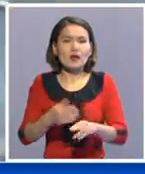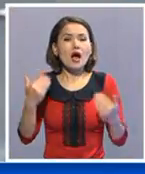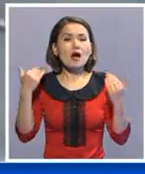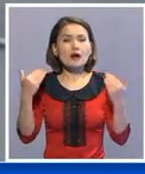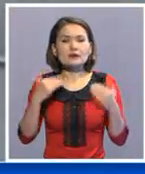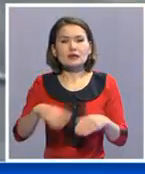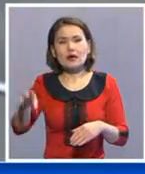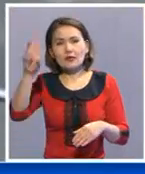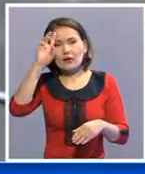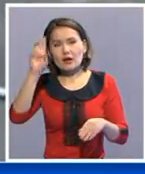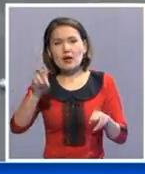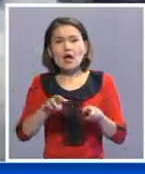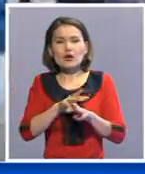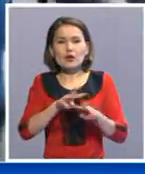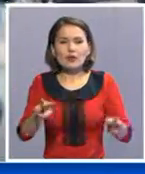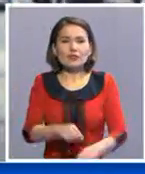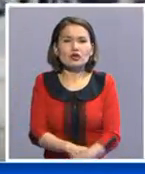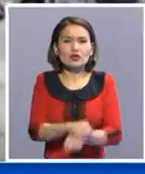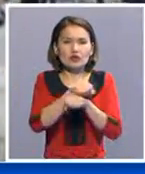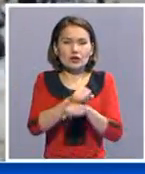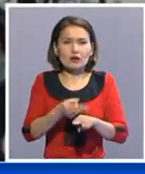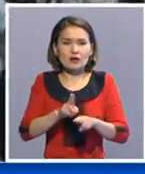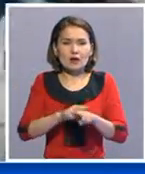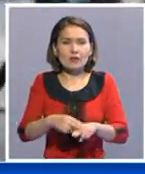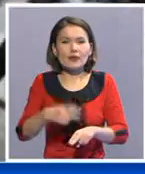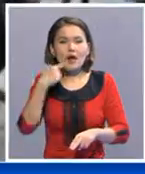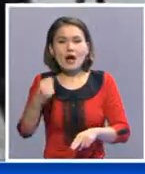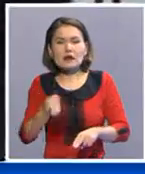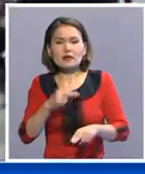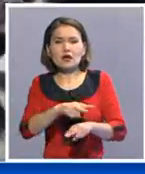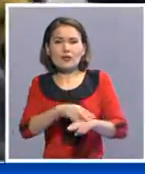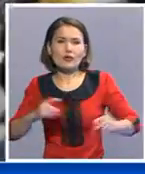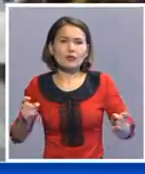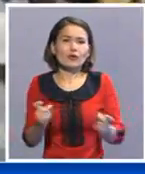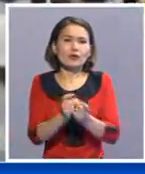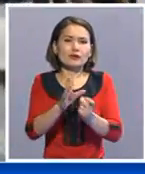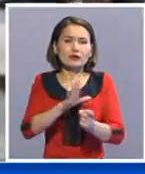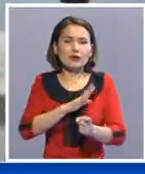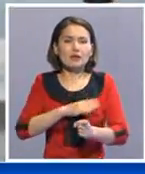етіп жатыр. Ел билігі шерушілерді тарату үшін әскерді жұмылдырған. Соңғы мәліметтерге